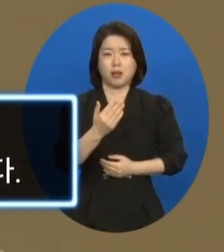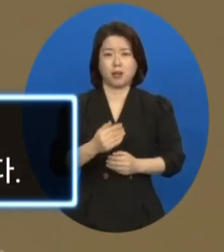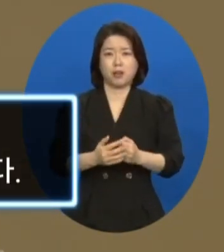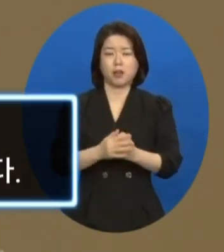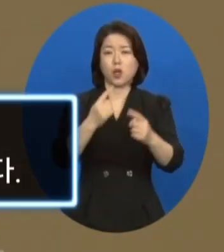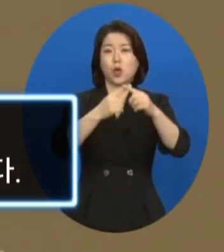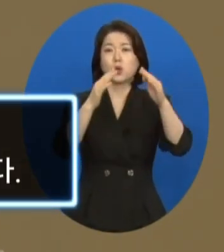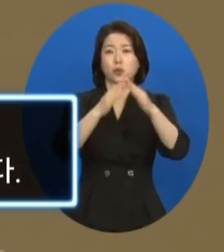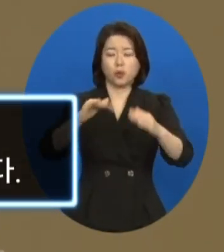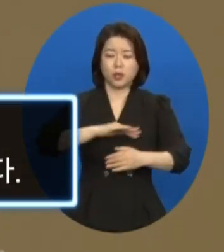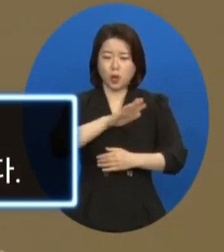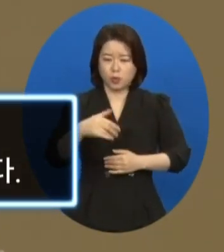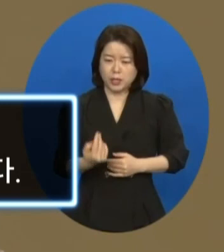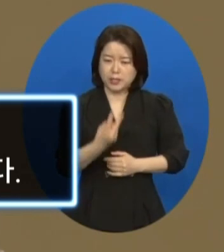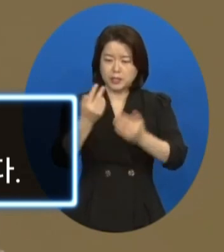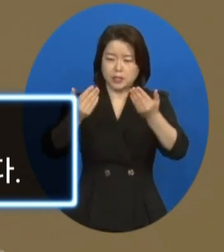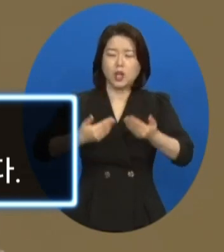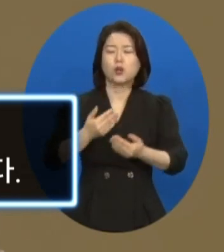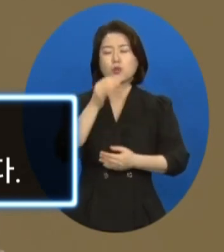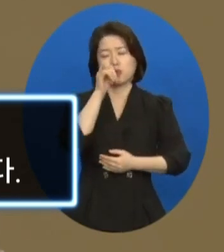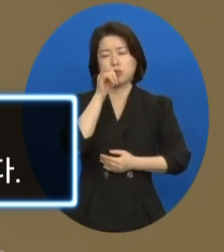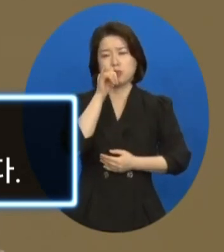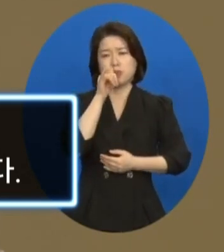교회도 우리를 살 된다니까